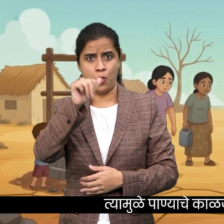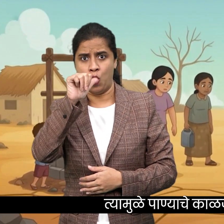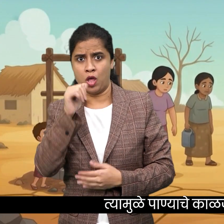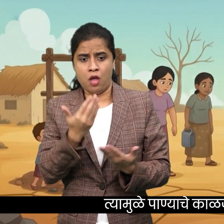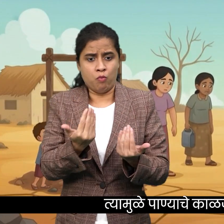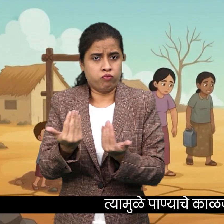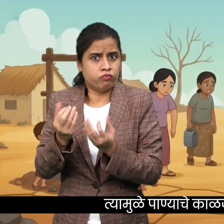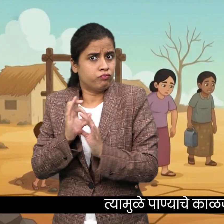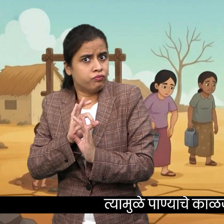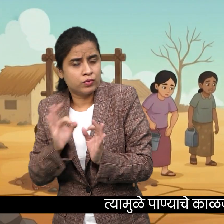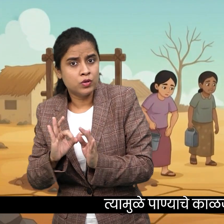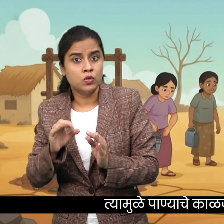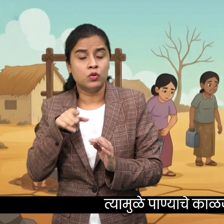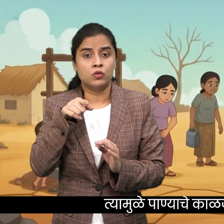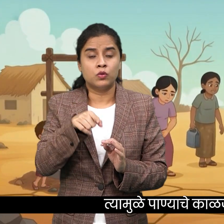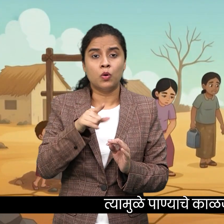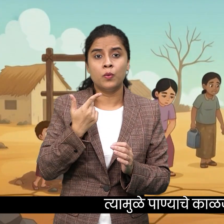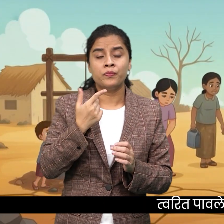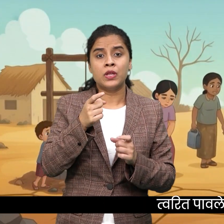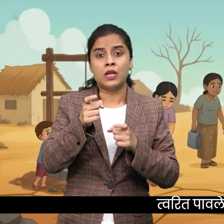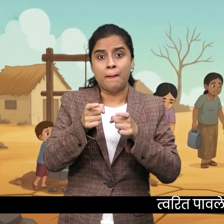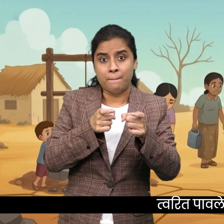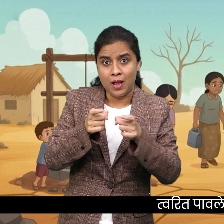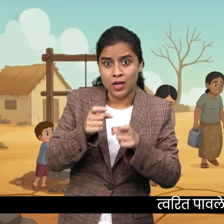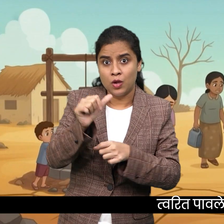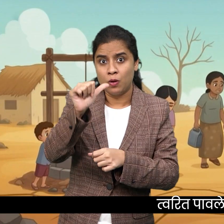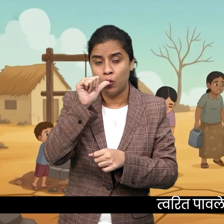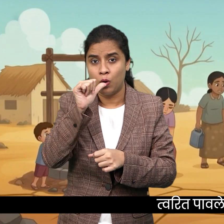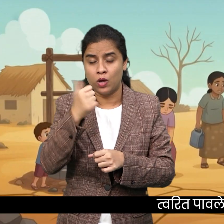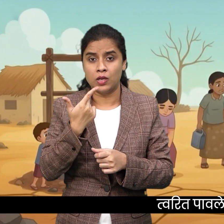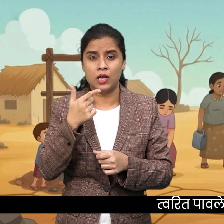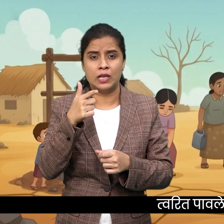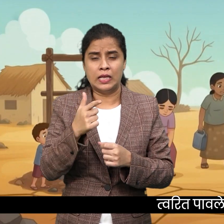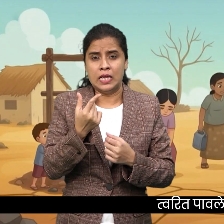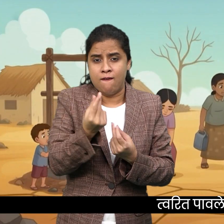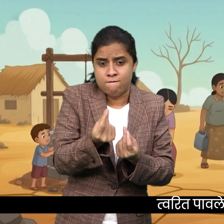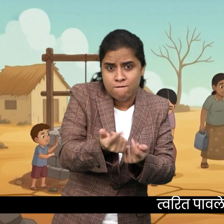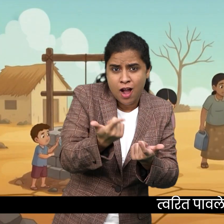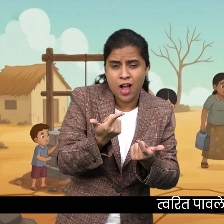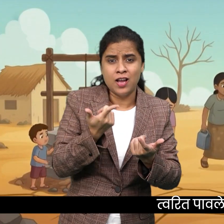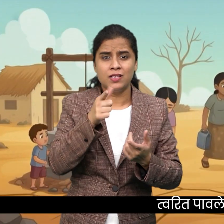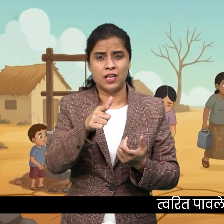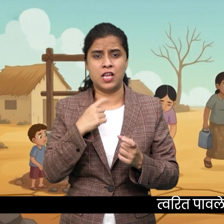त्यामुळे पाण्याचे काळजीपूर्वक व्यवस्थापन करण्यासाठी त्वरित पावले उचलणे आवश्यक आहे.